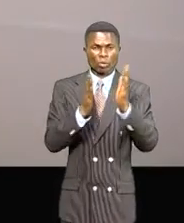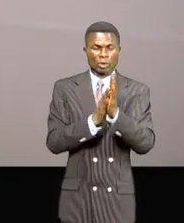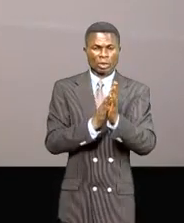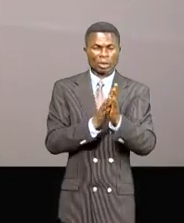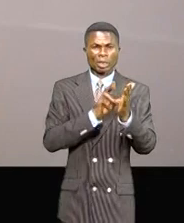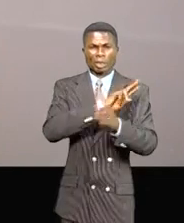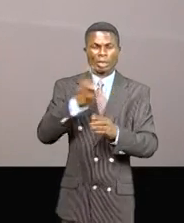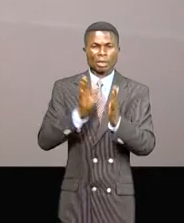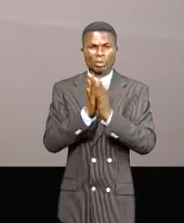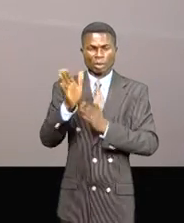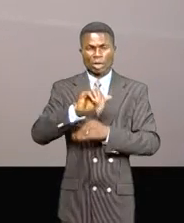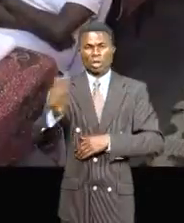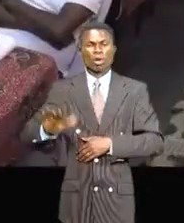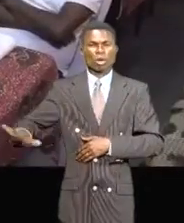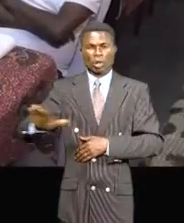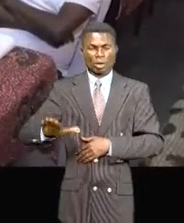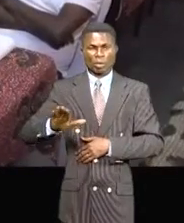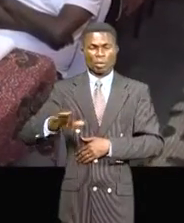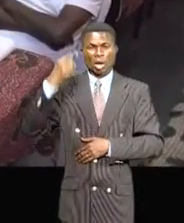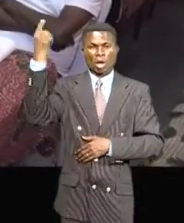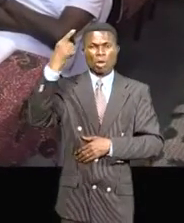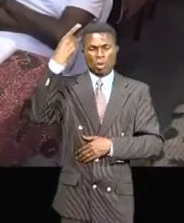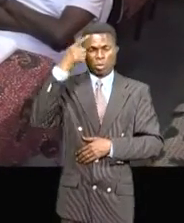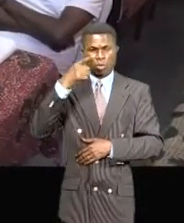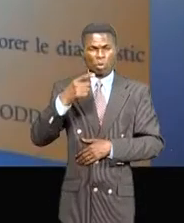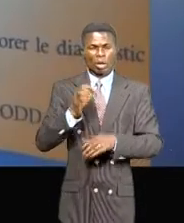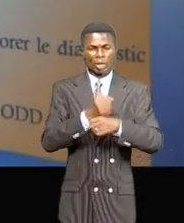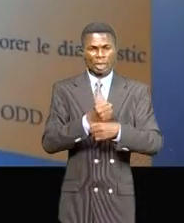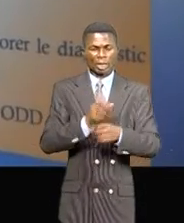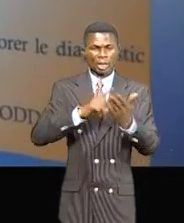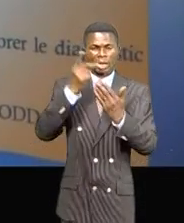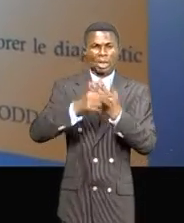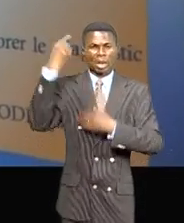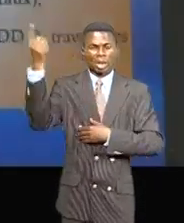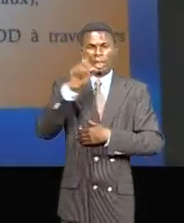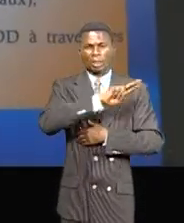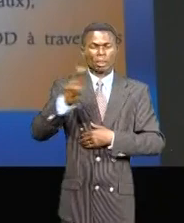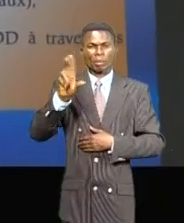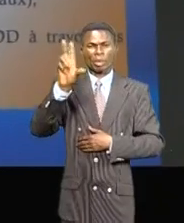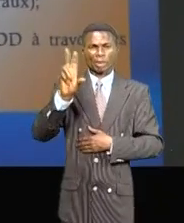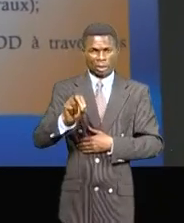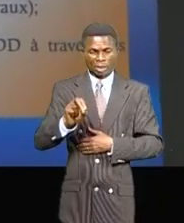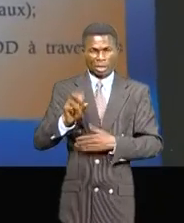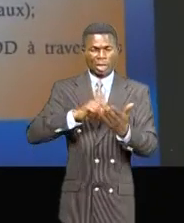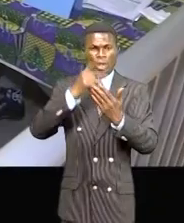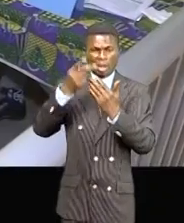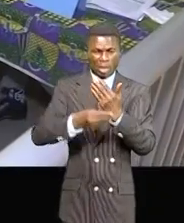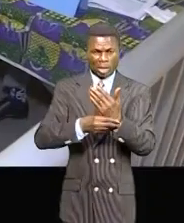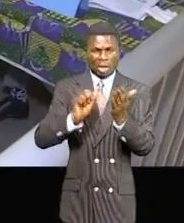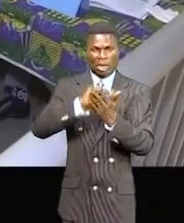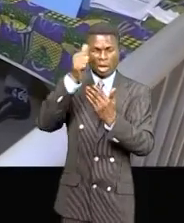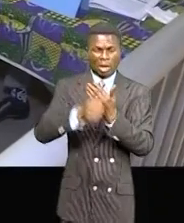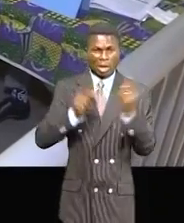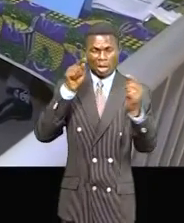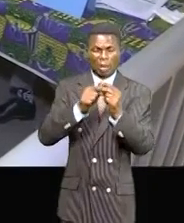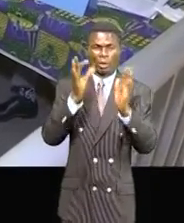2015 aux côtés des autres nations de la planète pour mettre en œuvre l'agenda international 2030. Cet agenda comporte 17